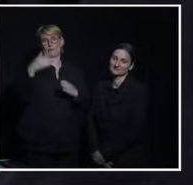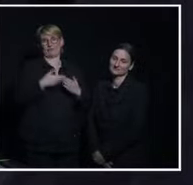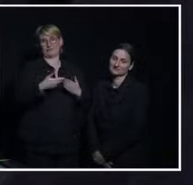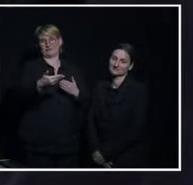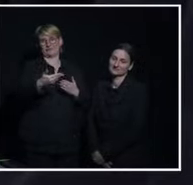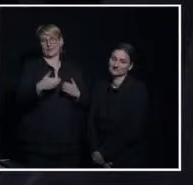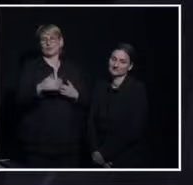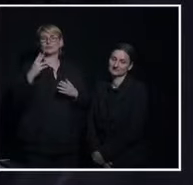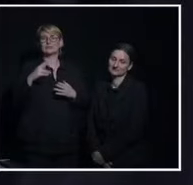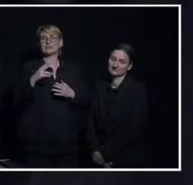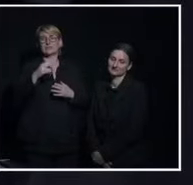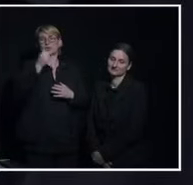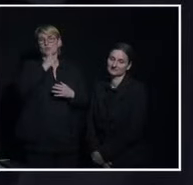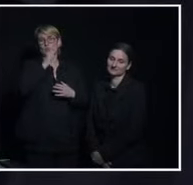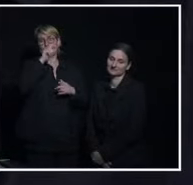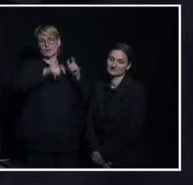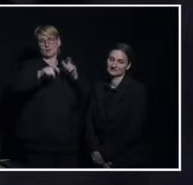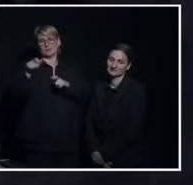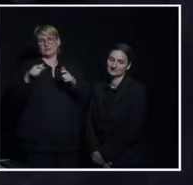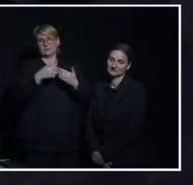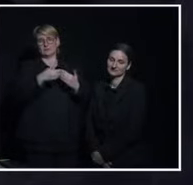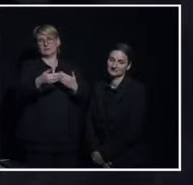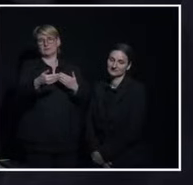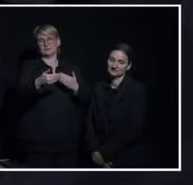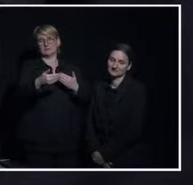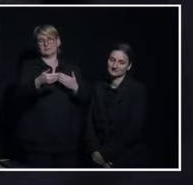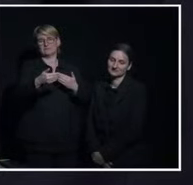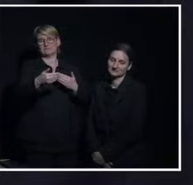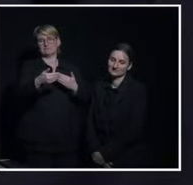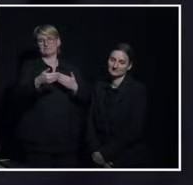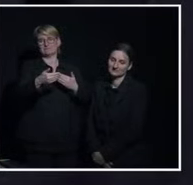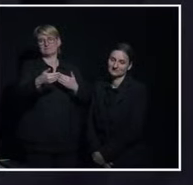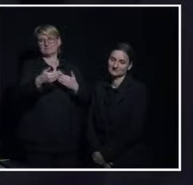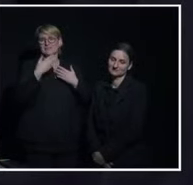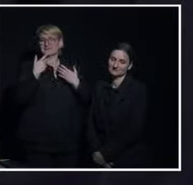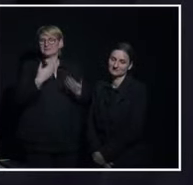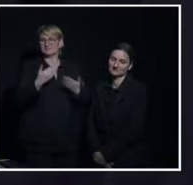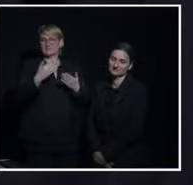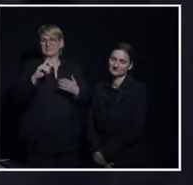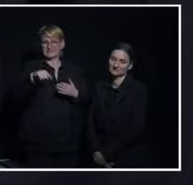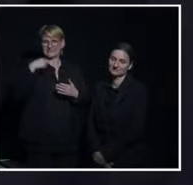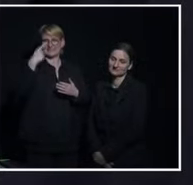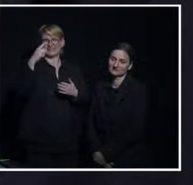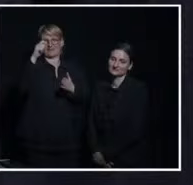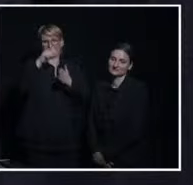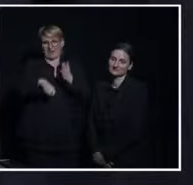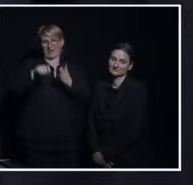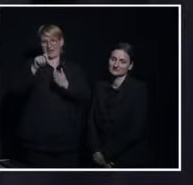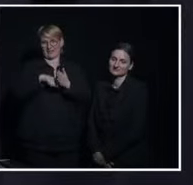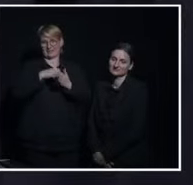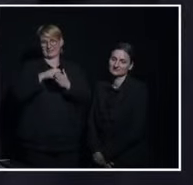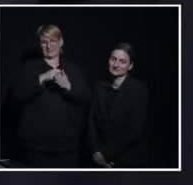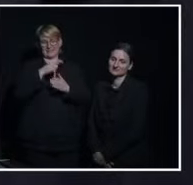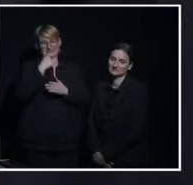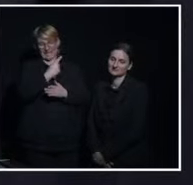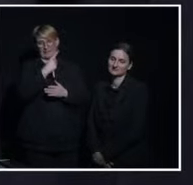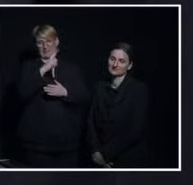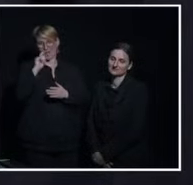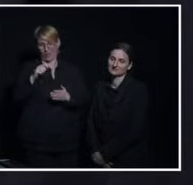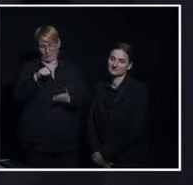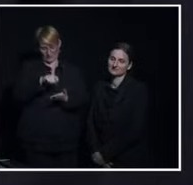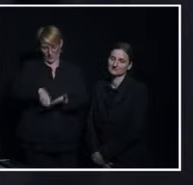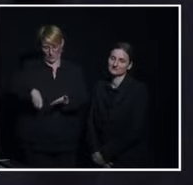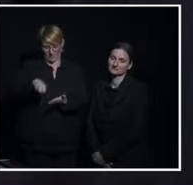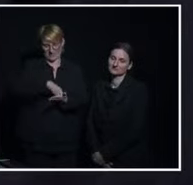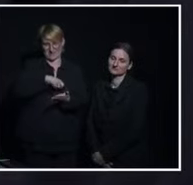und die junge Generation wird bei der nächsten Wahl vielleicht schon bei der Urne stehen.